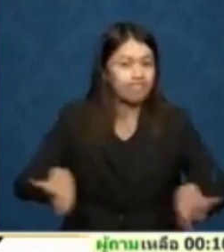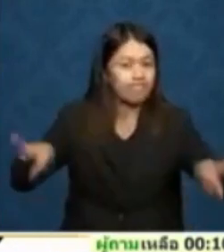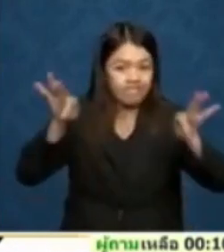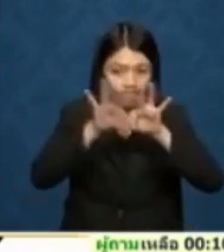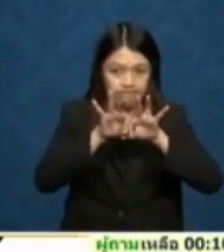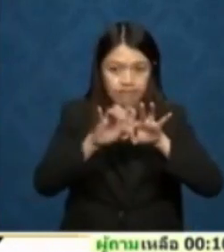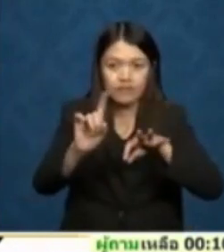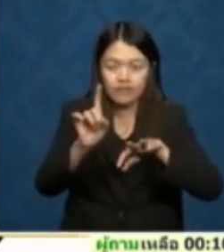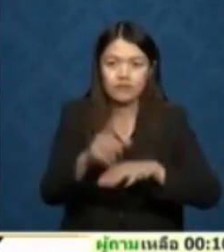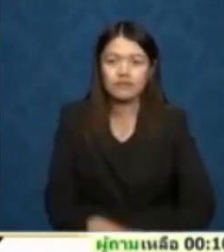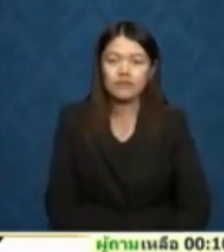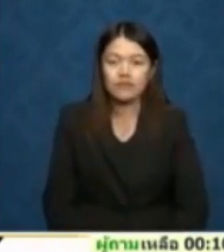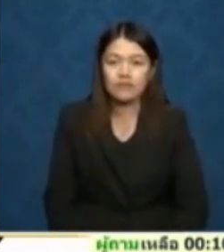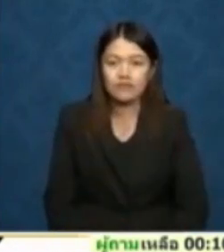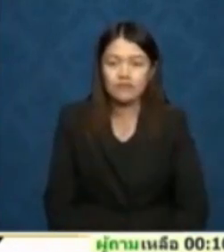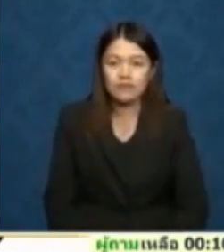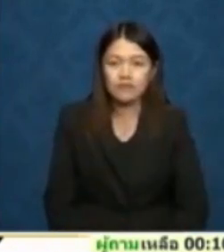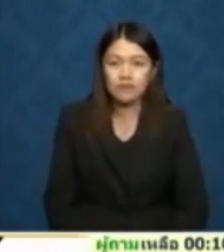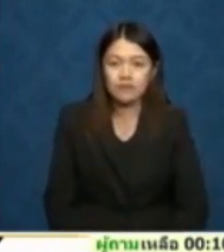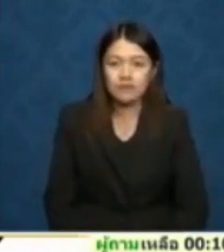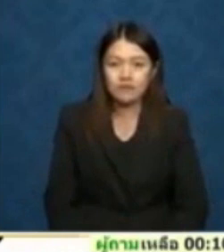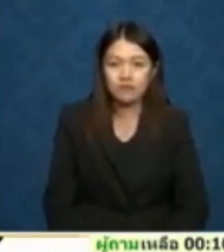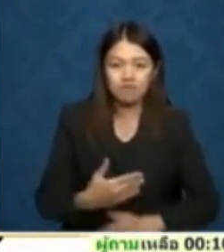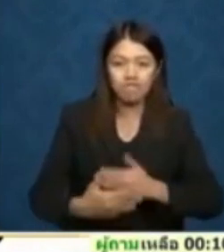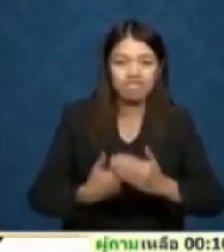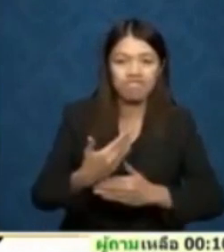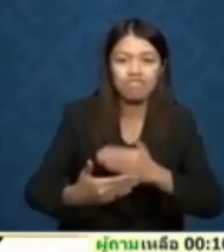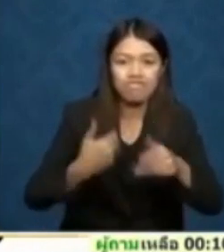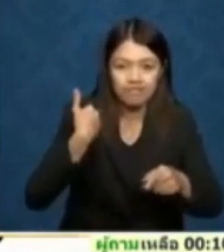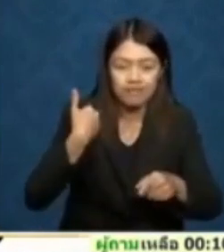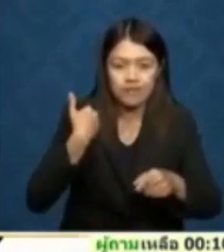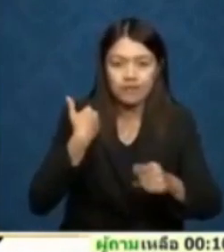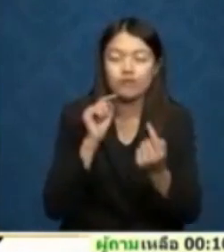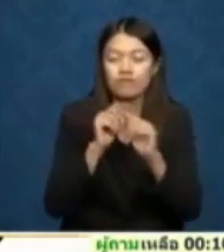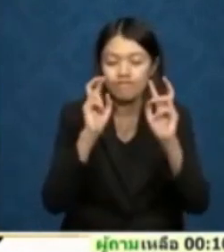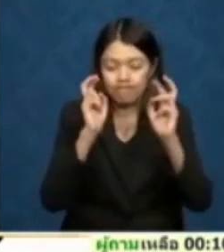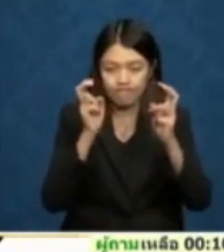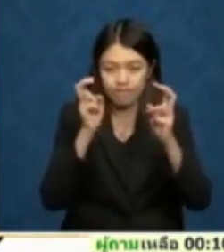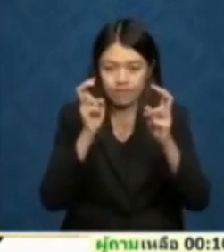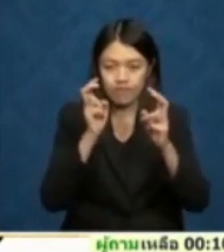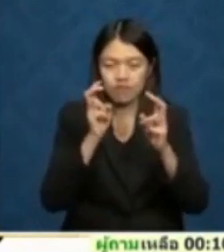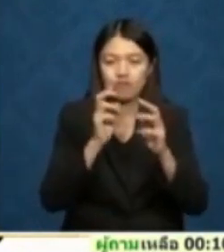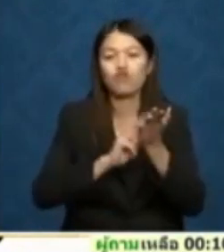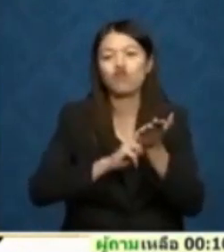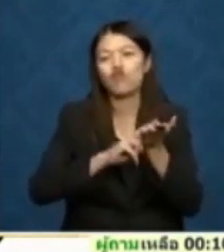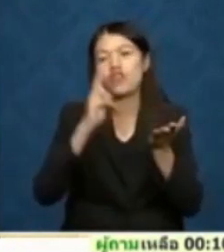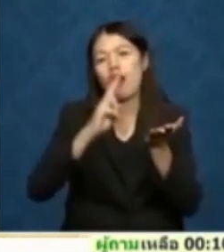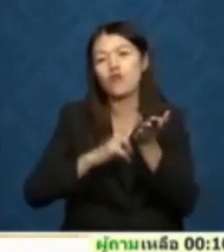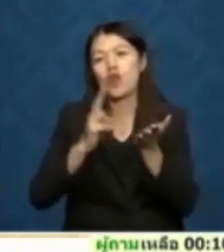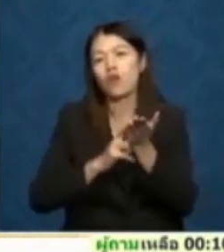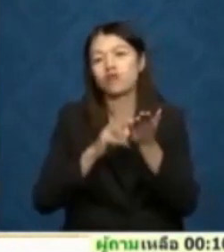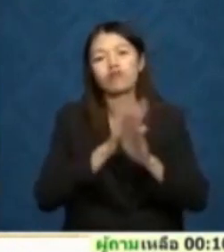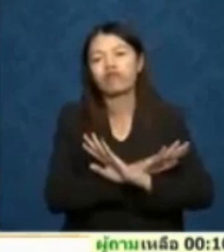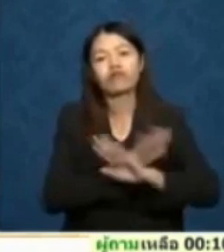ครับซึ่งมีความคืบหน้าไปมากเลยคือประเด็นของการเพิกถอนวีซ่านะ